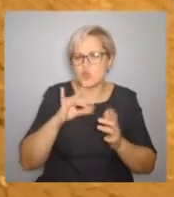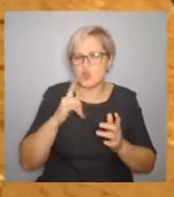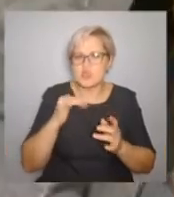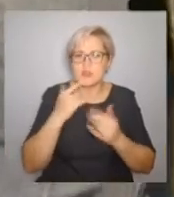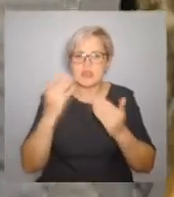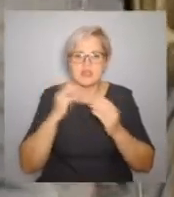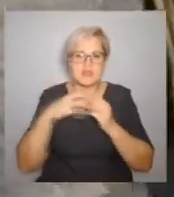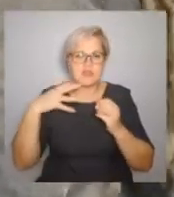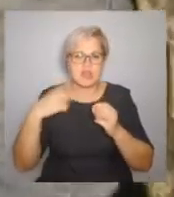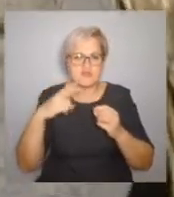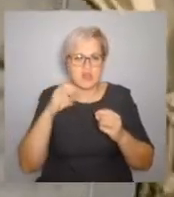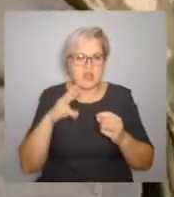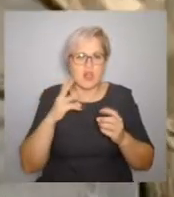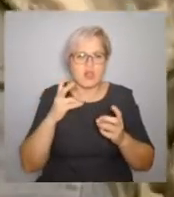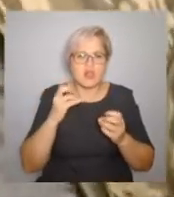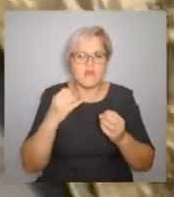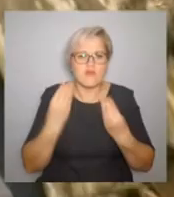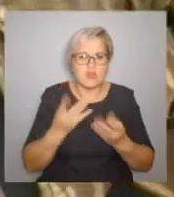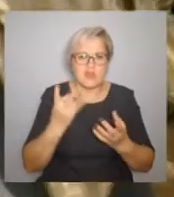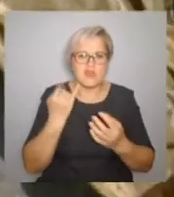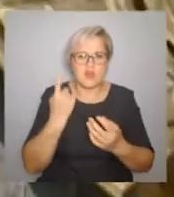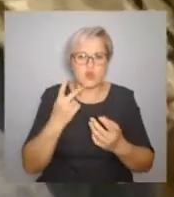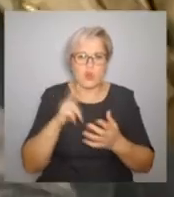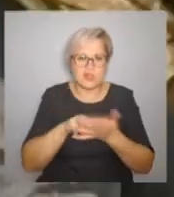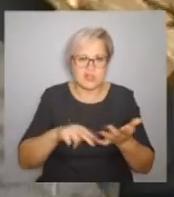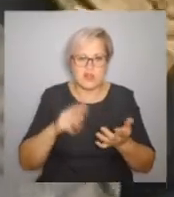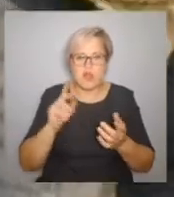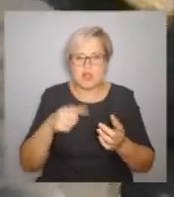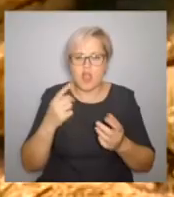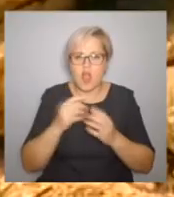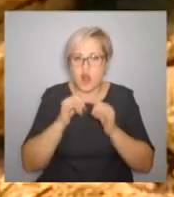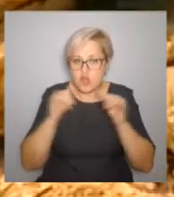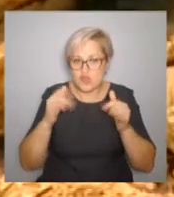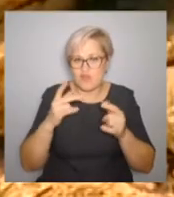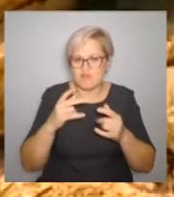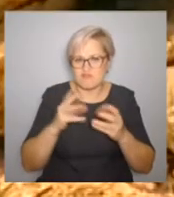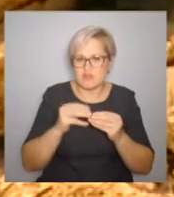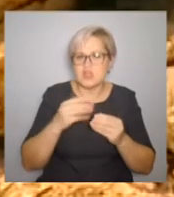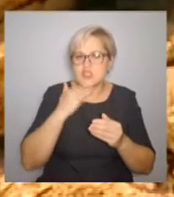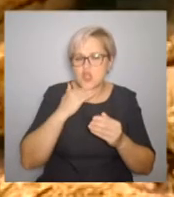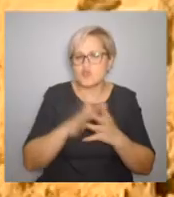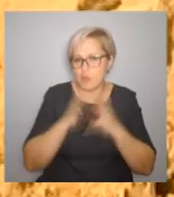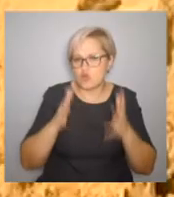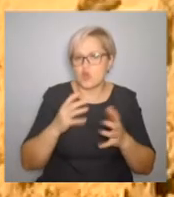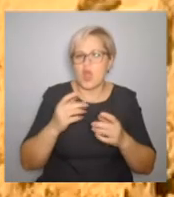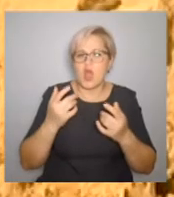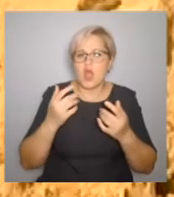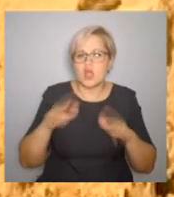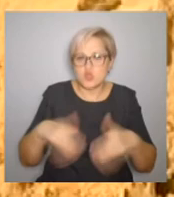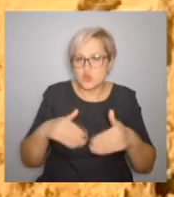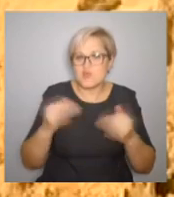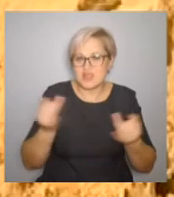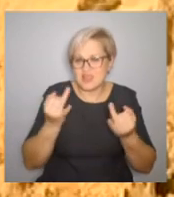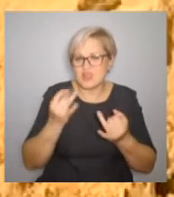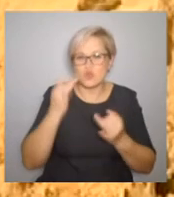для грибов и ягод она, эта сырость, полезна, то для сохранности костей и бивни, наоборот, вредна. Поэтому подавляющая часть находок у нас в Югре имеет ценность скорее